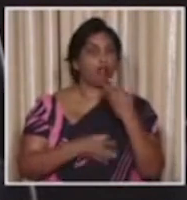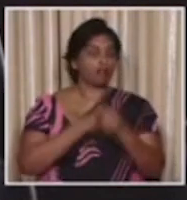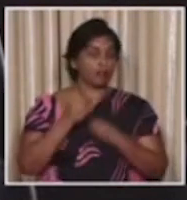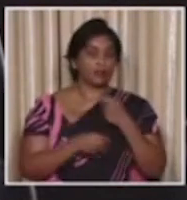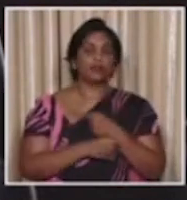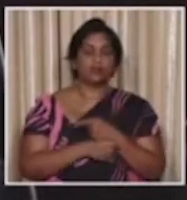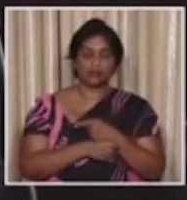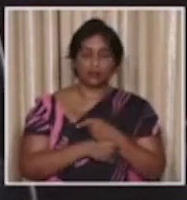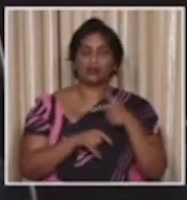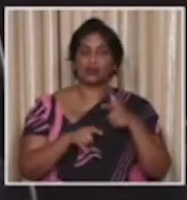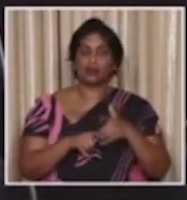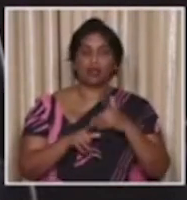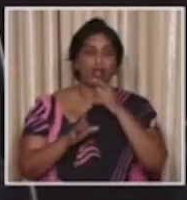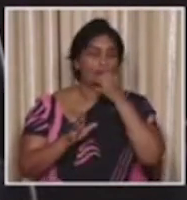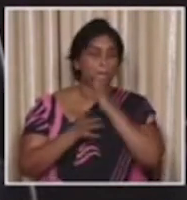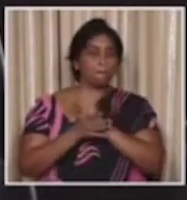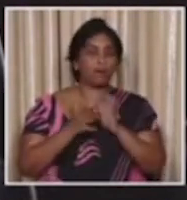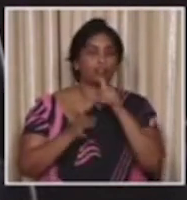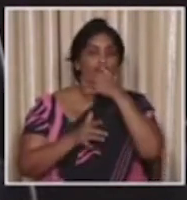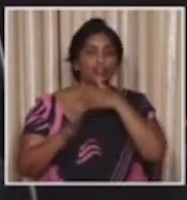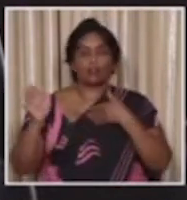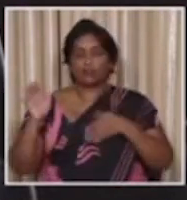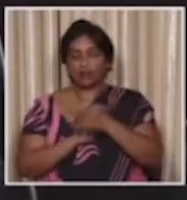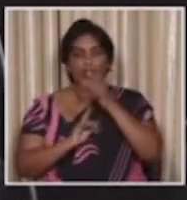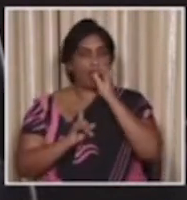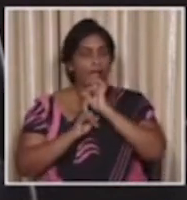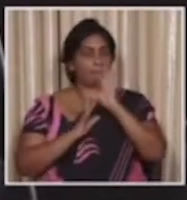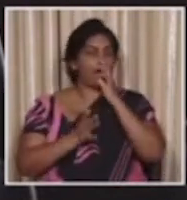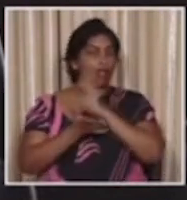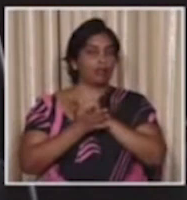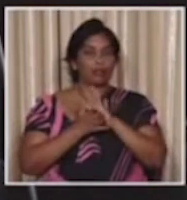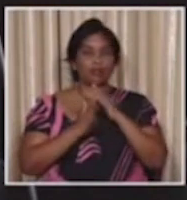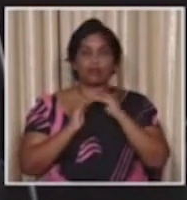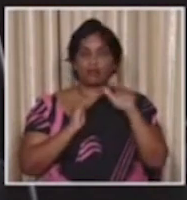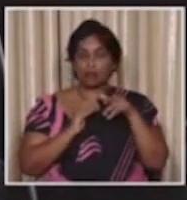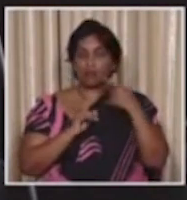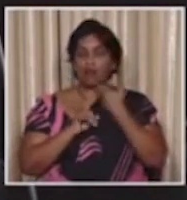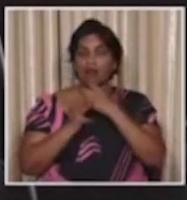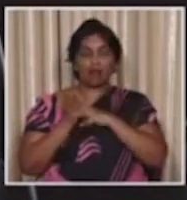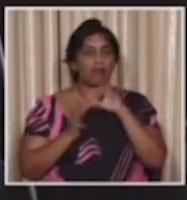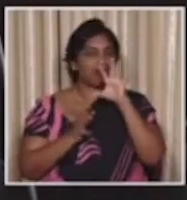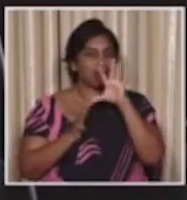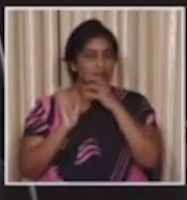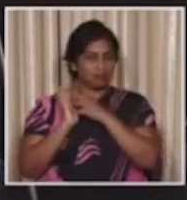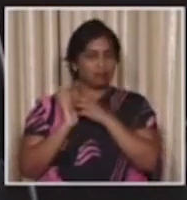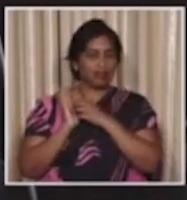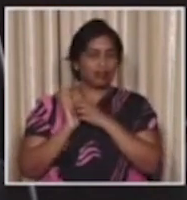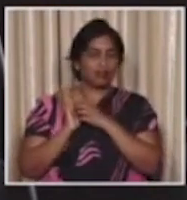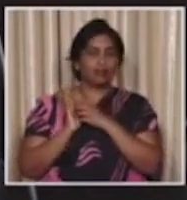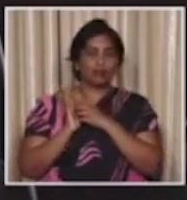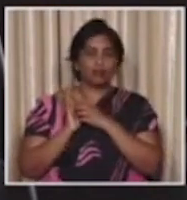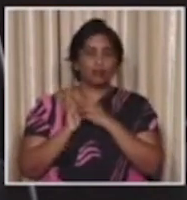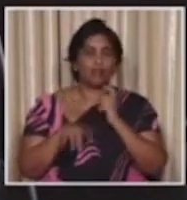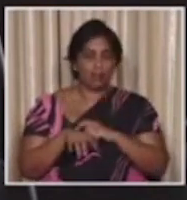ඒ අද ලුණුගම්බෙර ජලාශයක ඇතුල් වෙන දෙන්න හම්බන්තොට දිස්ත්‍රික්කයේ තියෙන ගම්මාන කලාප පහක් හයක් විතර මේ කතා කරන්න